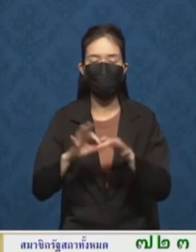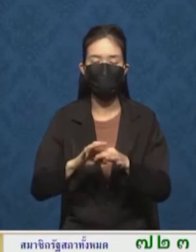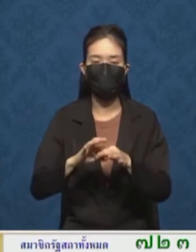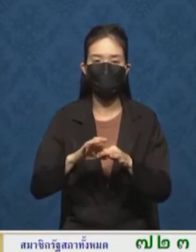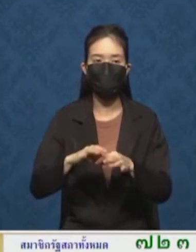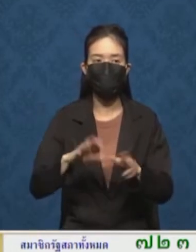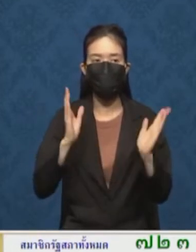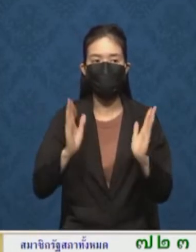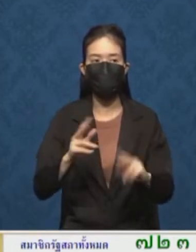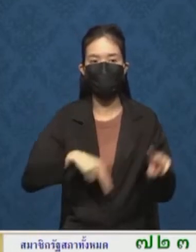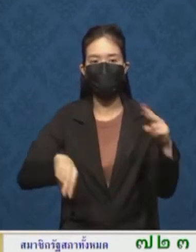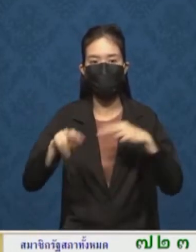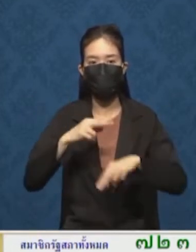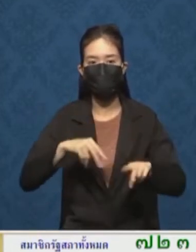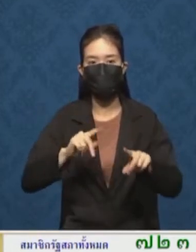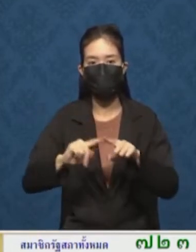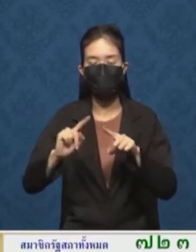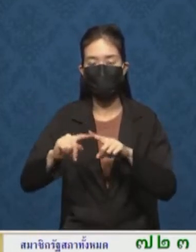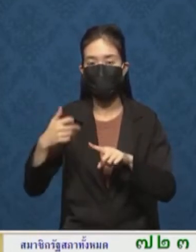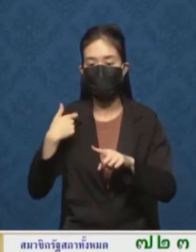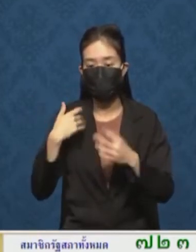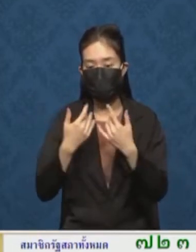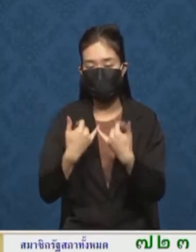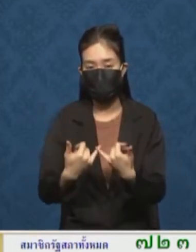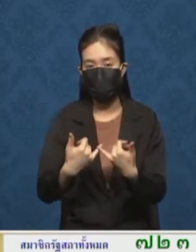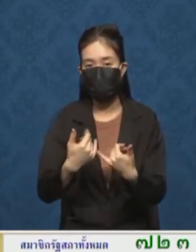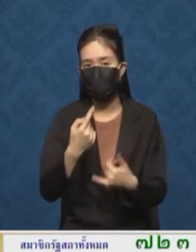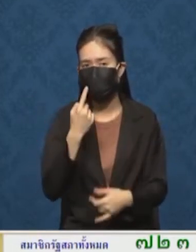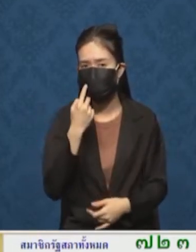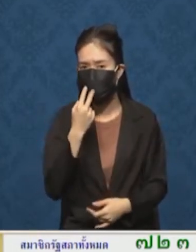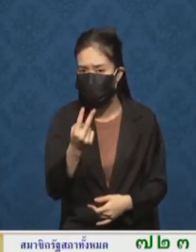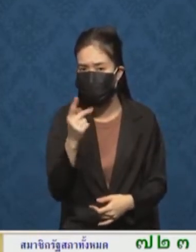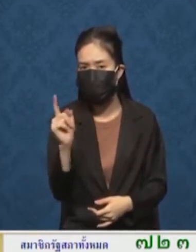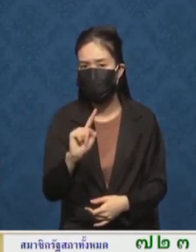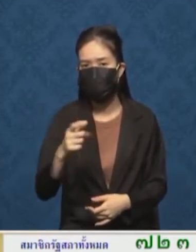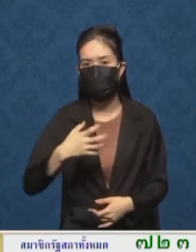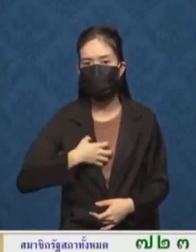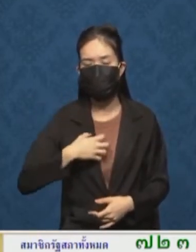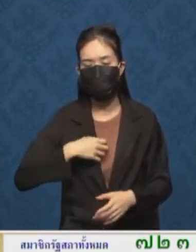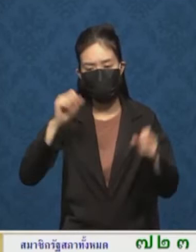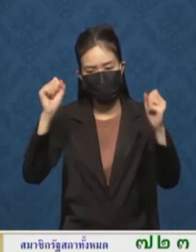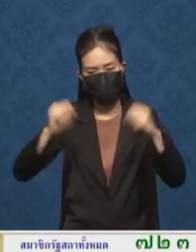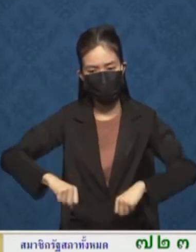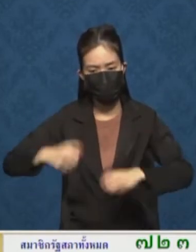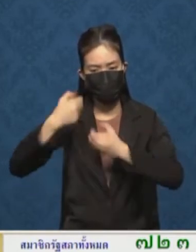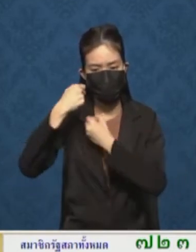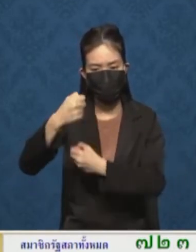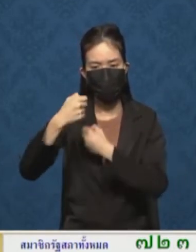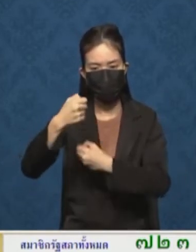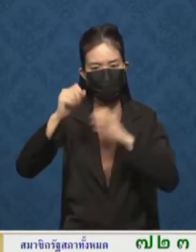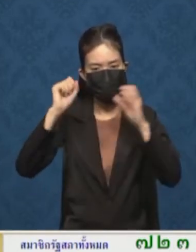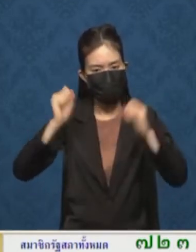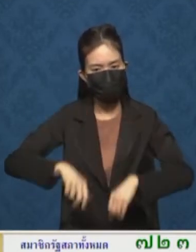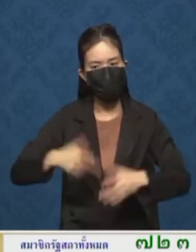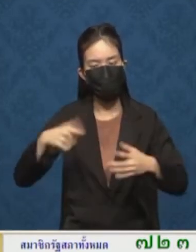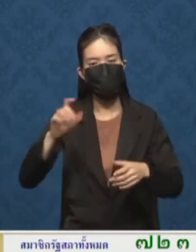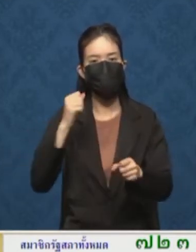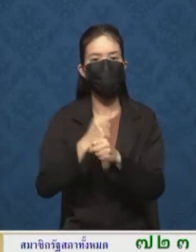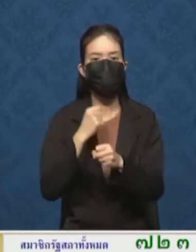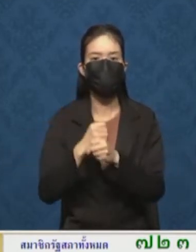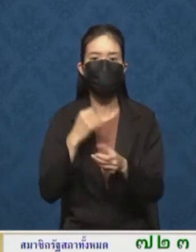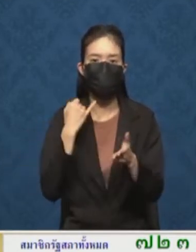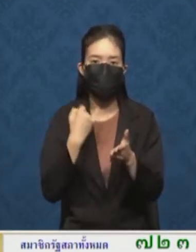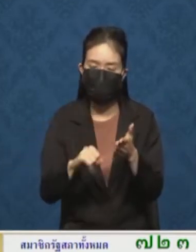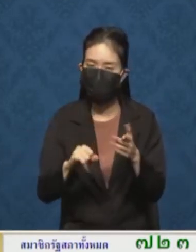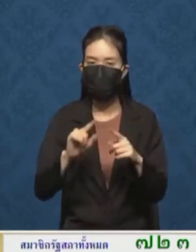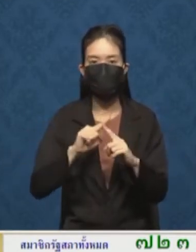เราได้ดูเนื้อแท่ของการตดสิน ไม่ให้เขาช Dieseng ครับอาจาร์ส.ศีรารัษมาเตรีมแลีท่านหน่ พยายามมาเตยมใช